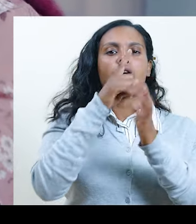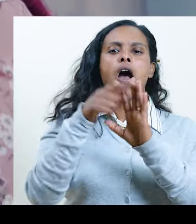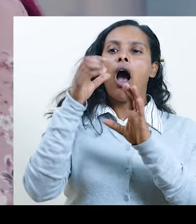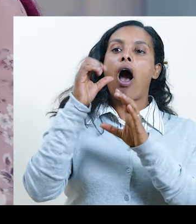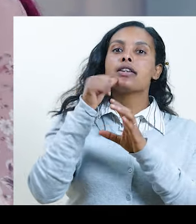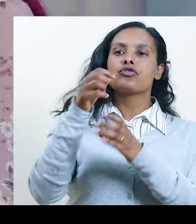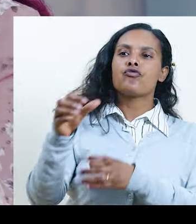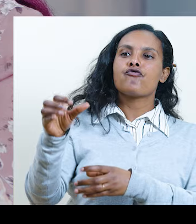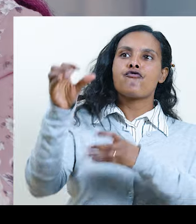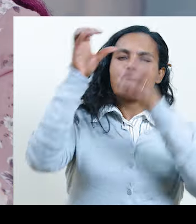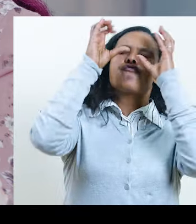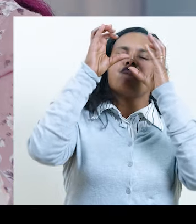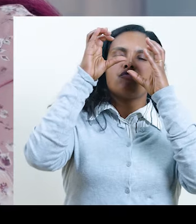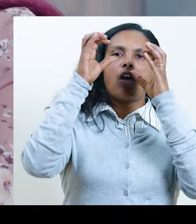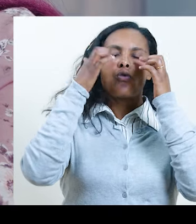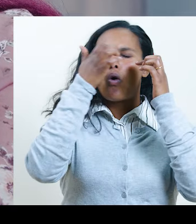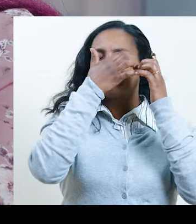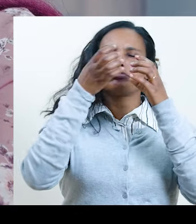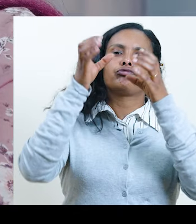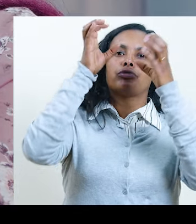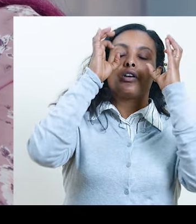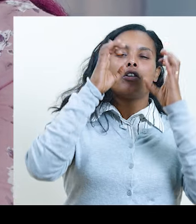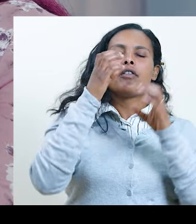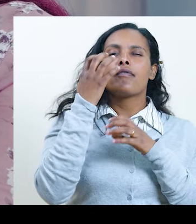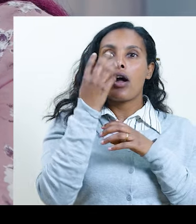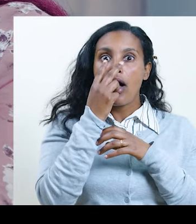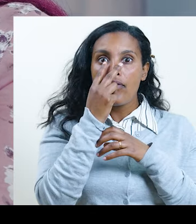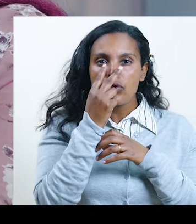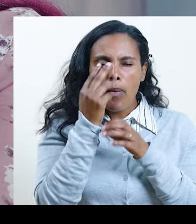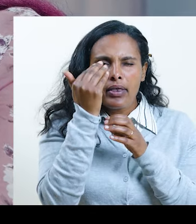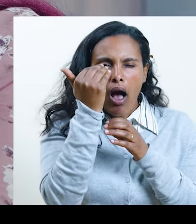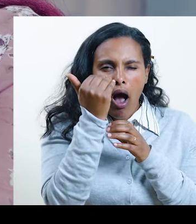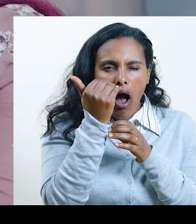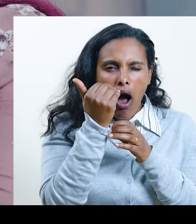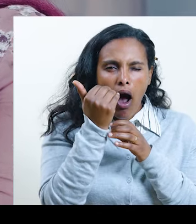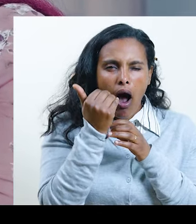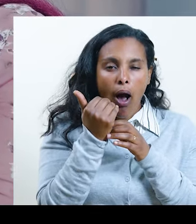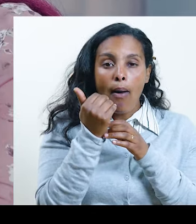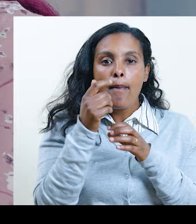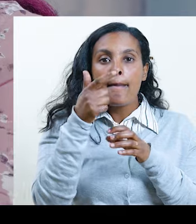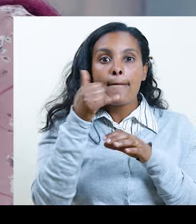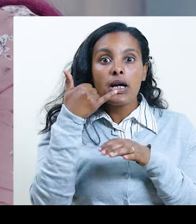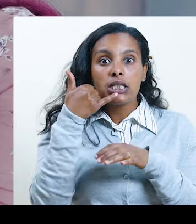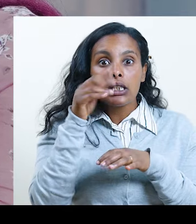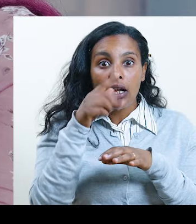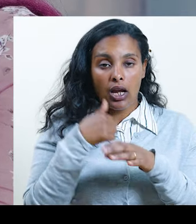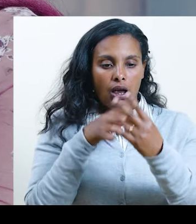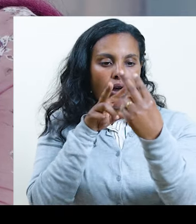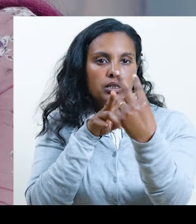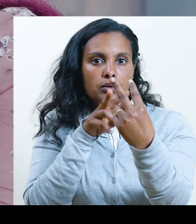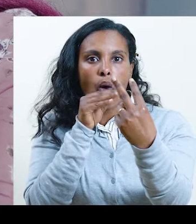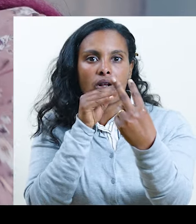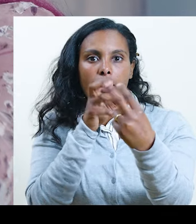ብሎ አሲዱን ነክሮ አይኗ ውስጥ ከቶታል እና ቪዥኗ በጣም ቀንሷል። በስልክ እኔን እያየች